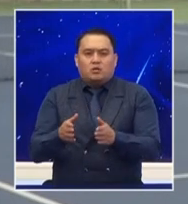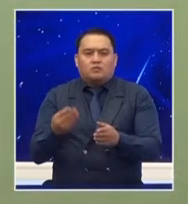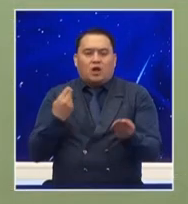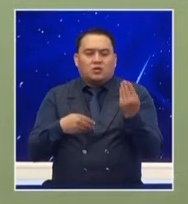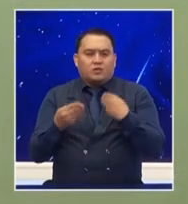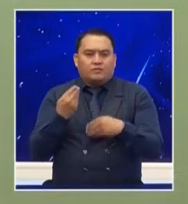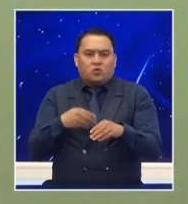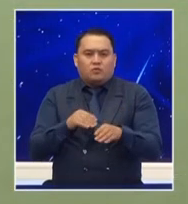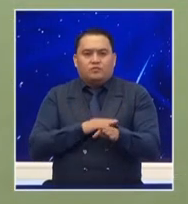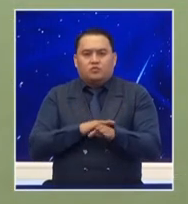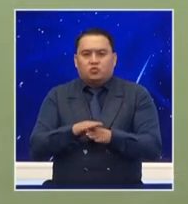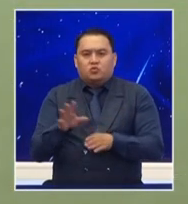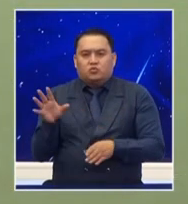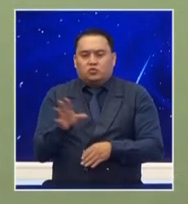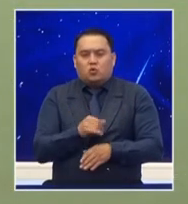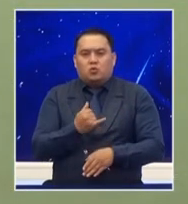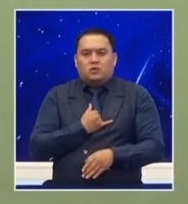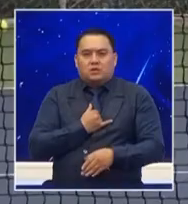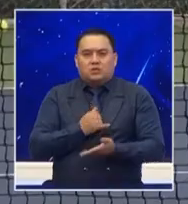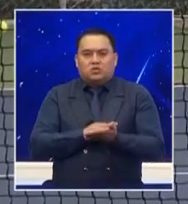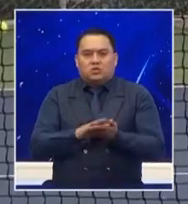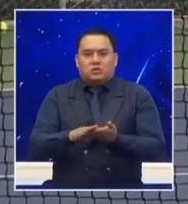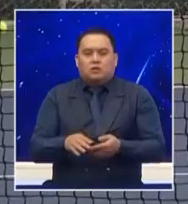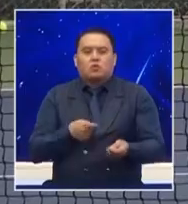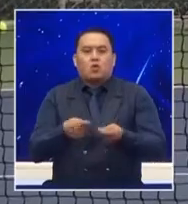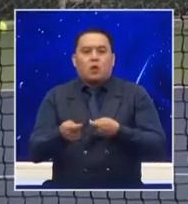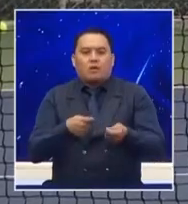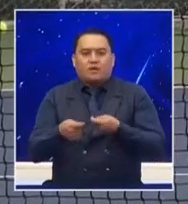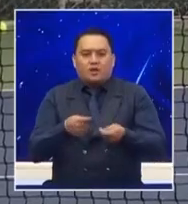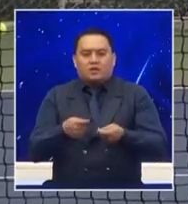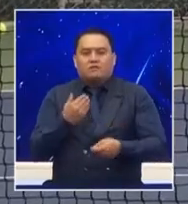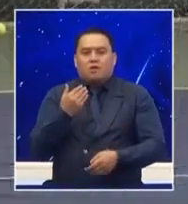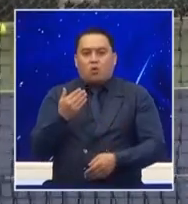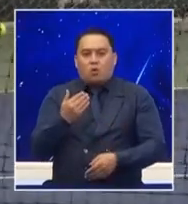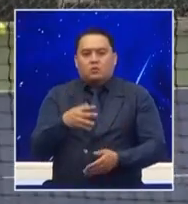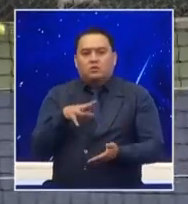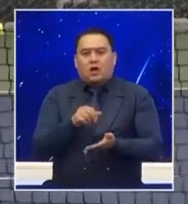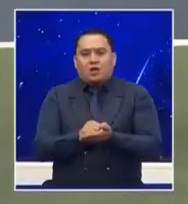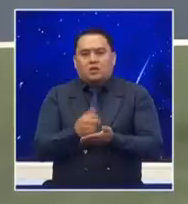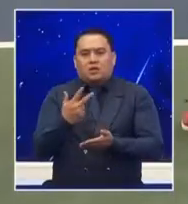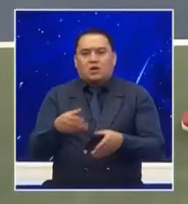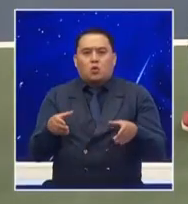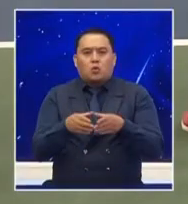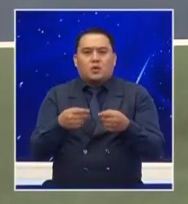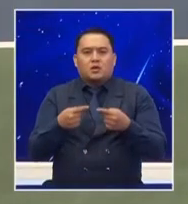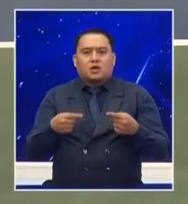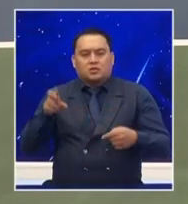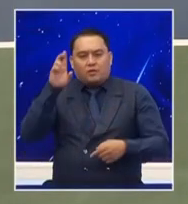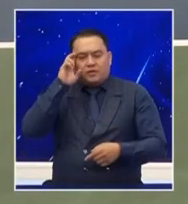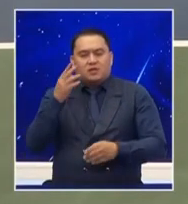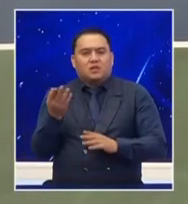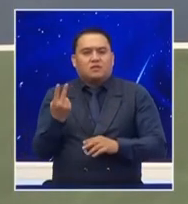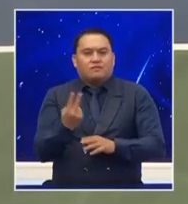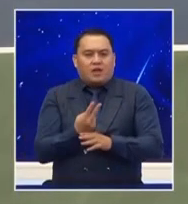униформа, все вот это вот дезинфицируем. Под руководством тренера Айгиры Молдыбаевой занимается 3 группы в разное время. 2 из них